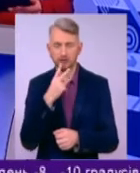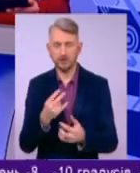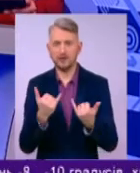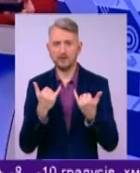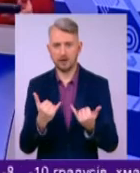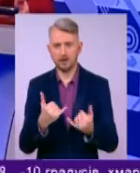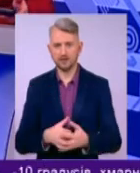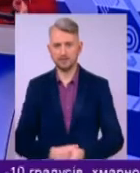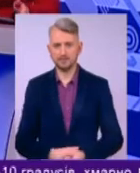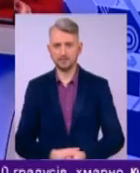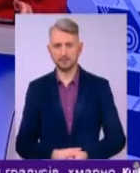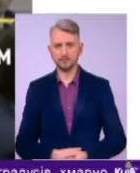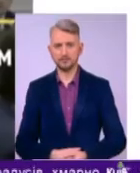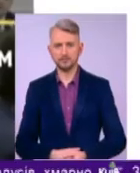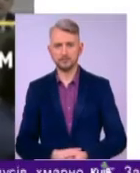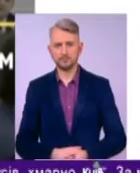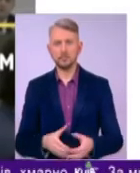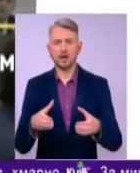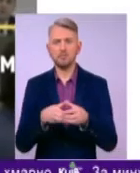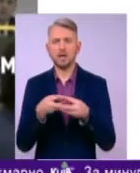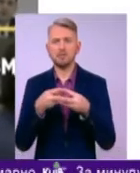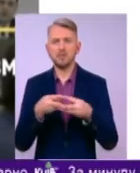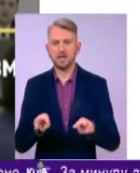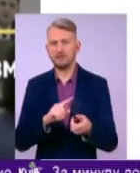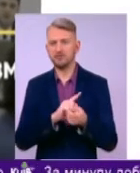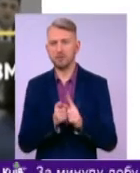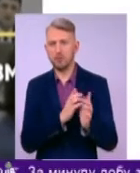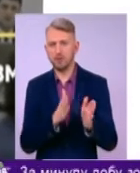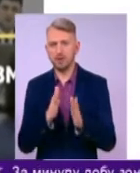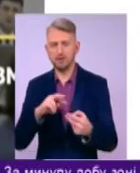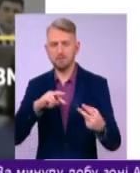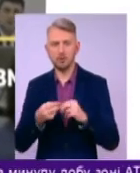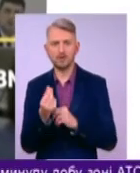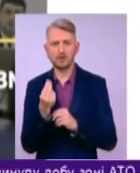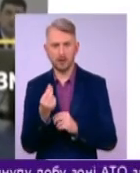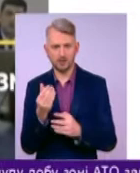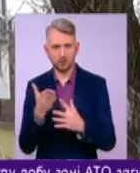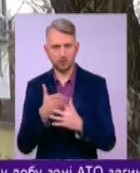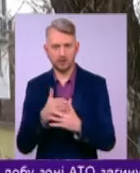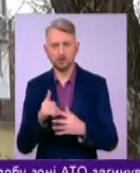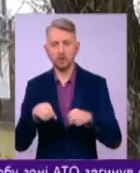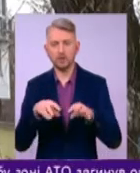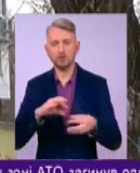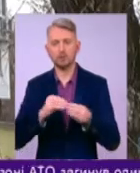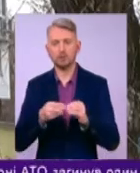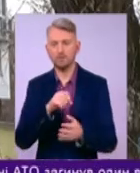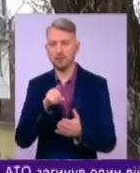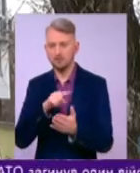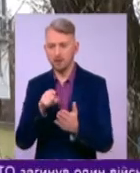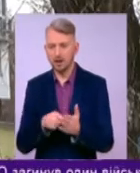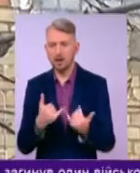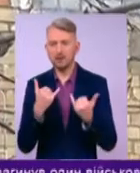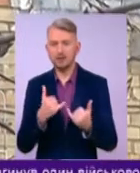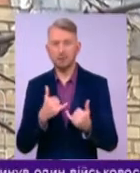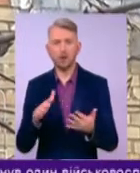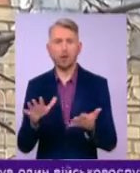в нашому огляді. Кабінет міністрів змінює механізм монетизації субсидій, що вирішує проблемні питання. Тепер